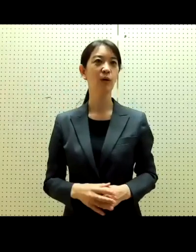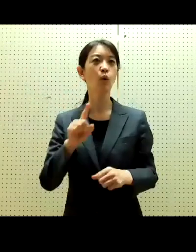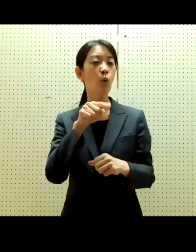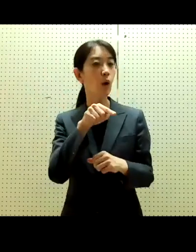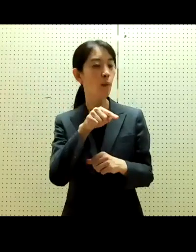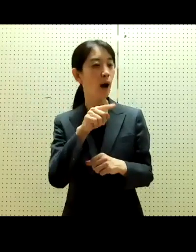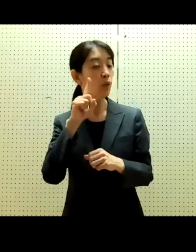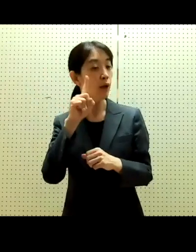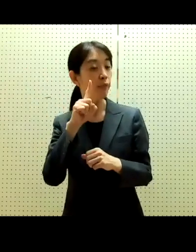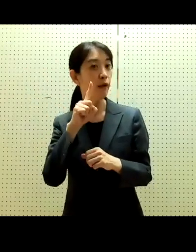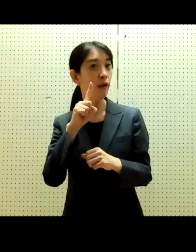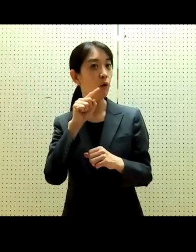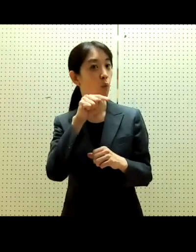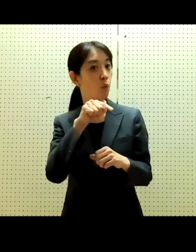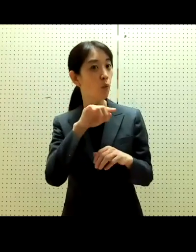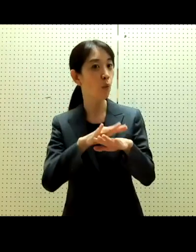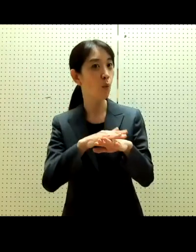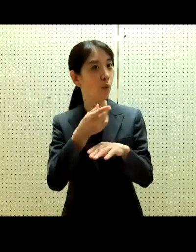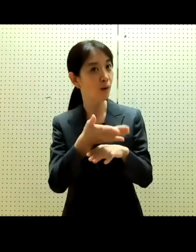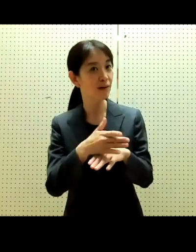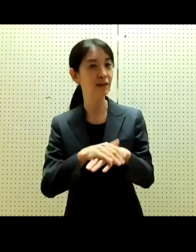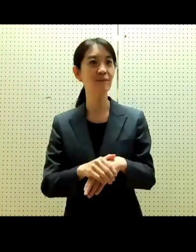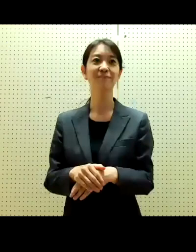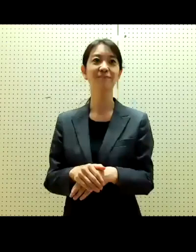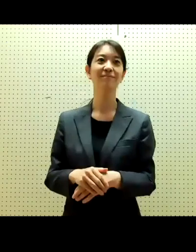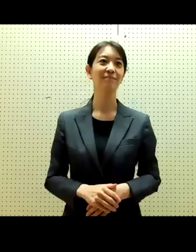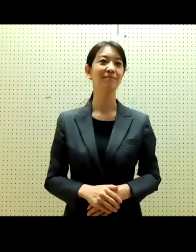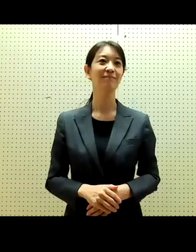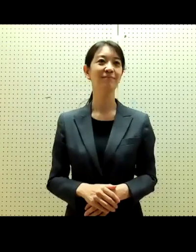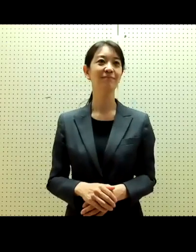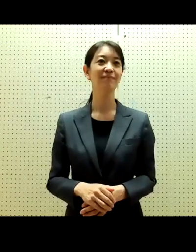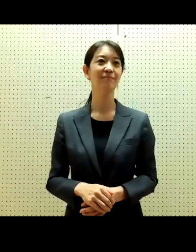発表しないの？かわいい。 じゃあ、マジだ。 字だけコピペしたほうがいい。 わかんない よ。 これ何？